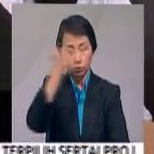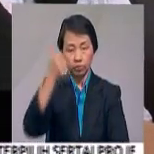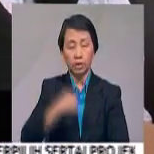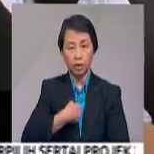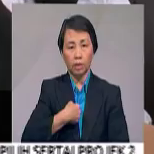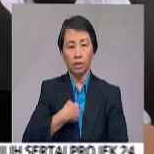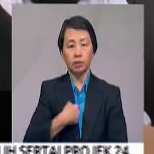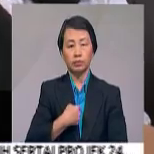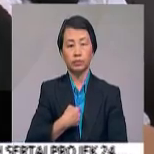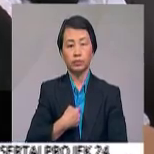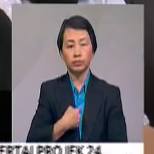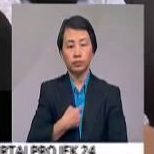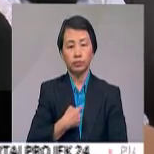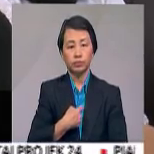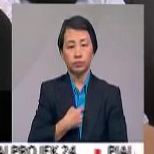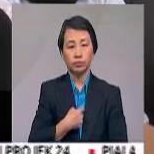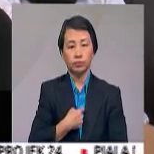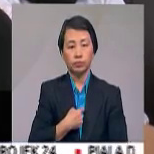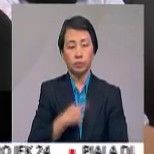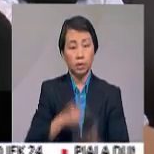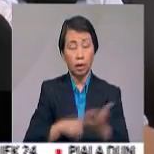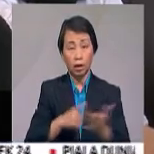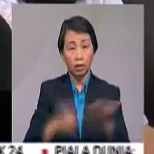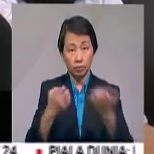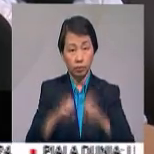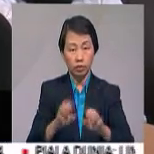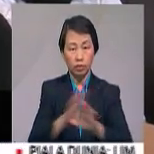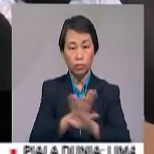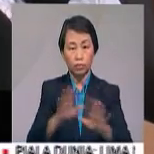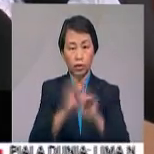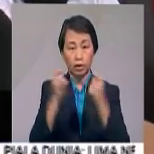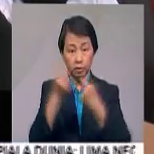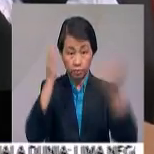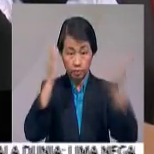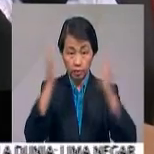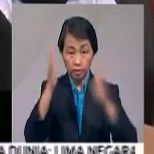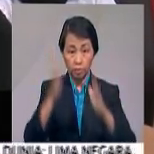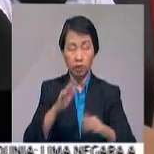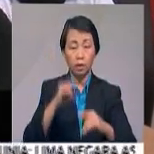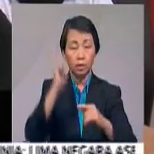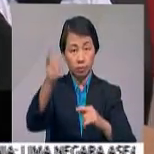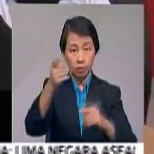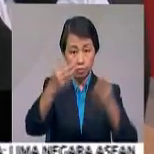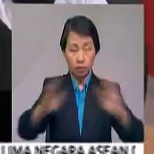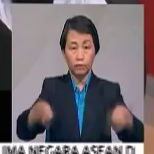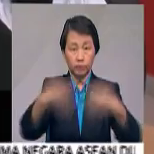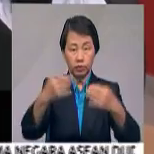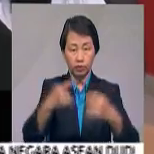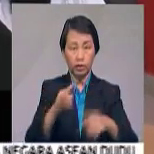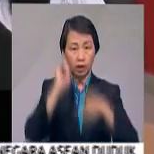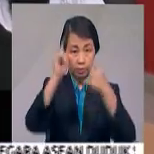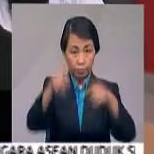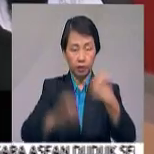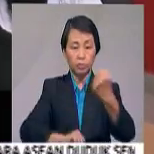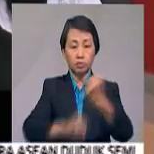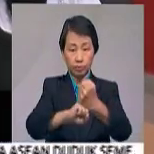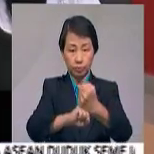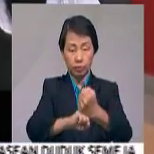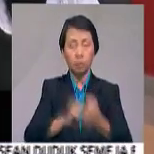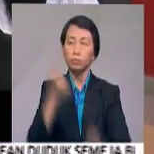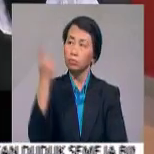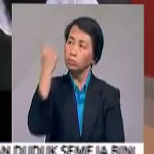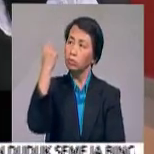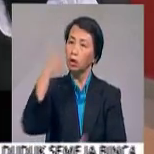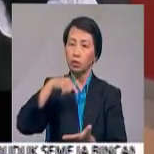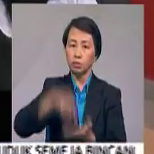saya memang orang kata die hard fan, apa-apa event walaupun bukan tim Malaysia yang dapat pergi final, saya akan pergi support lah. Macam yang baru ni,